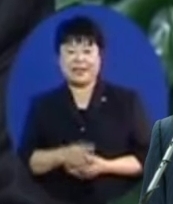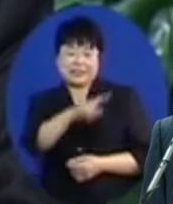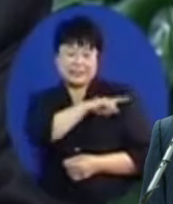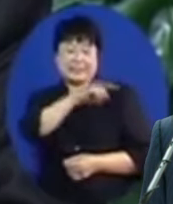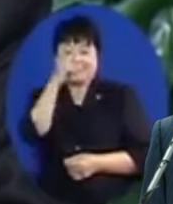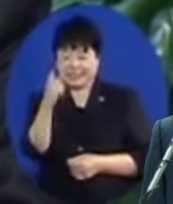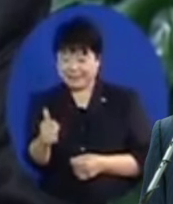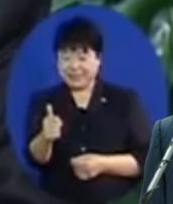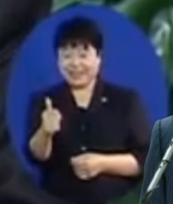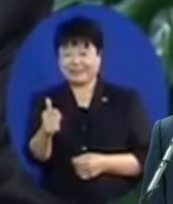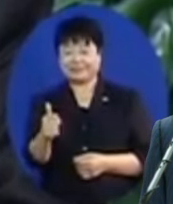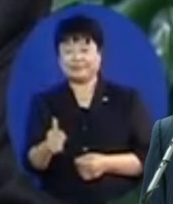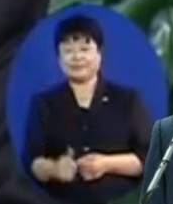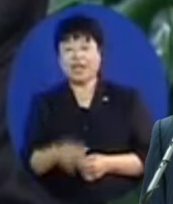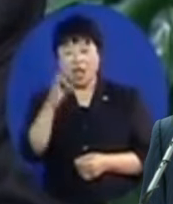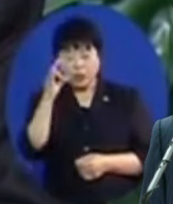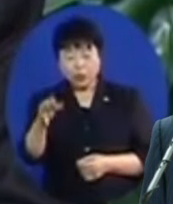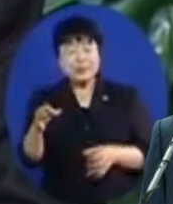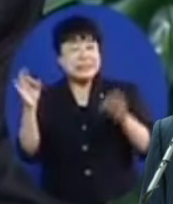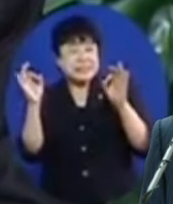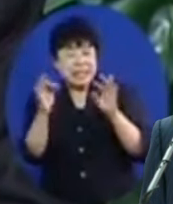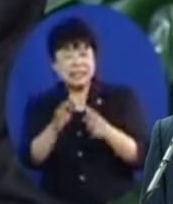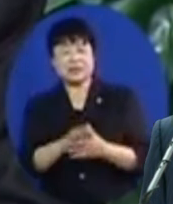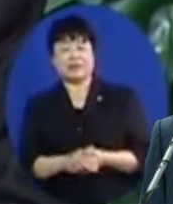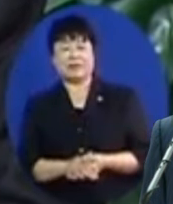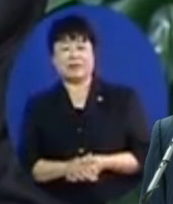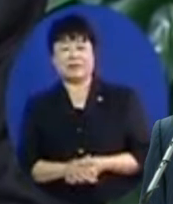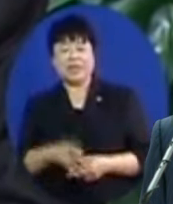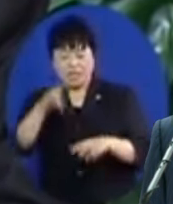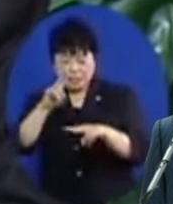제일입니다. 돈도 사라집니다.